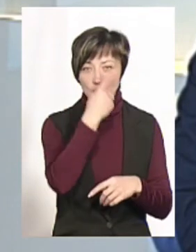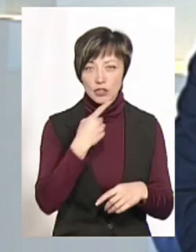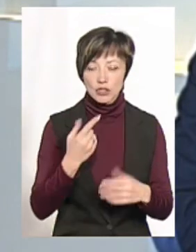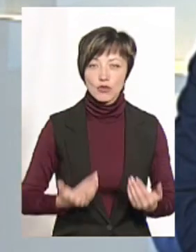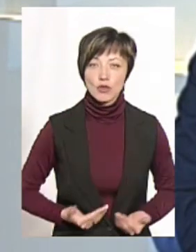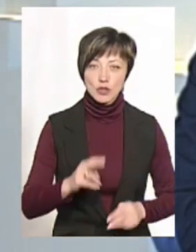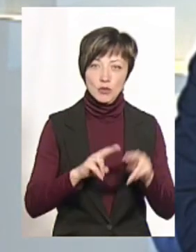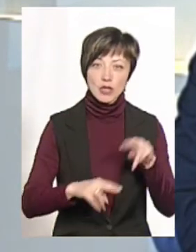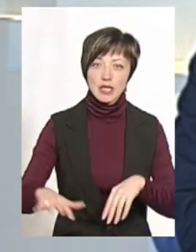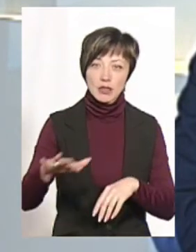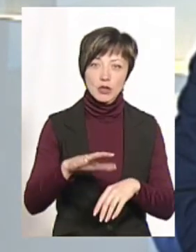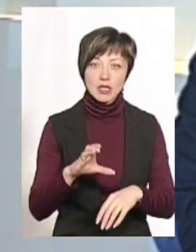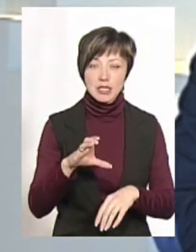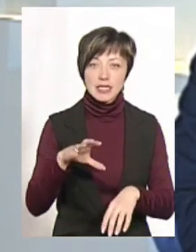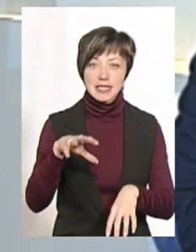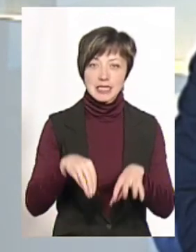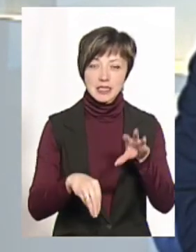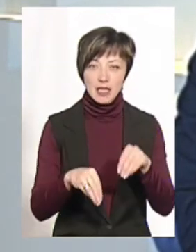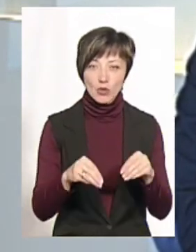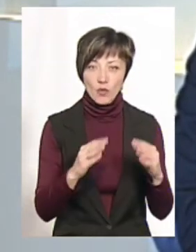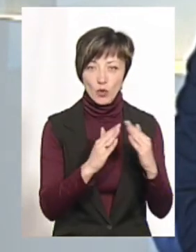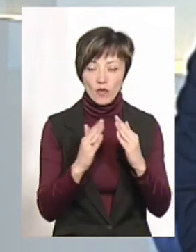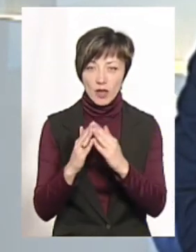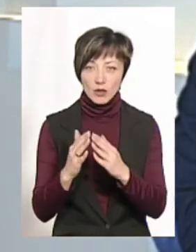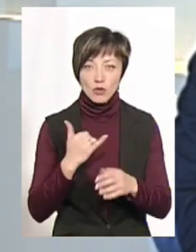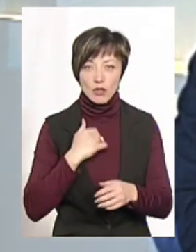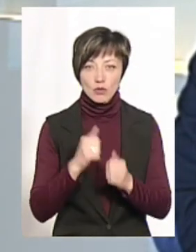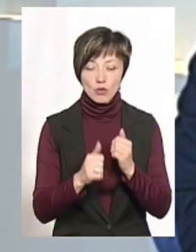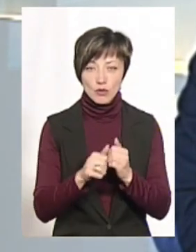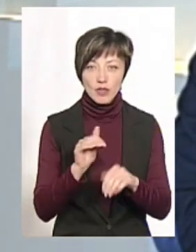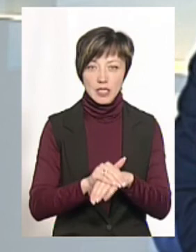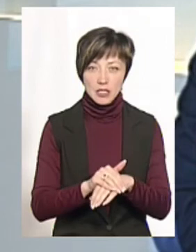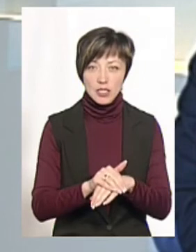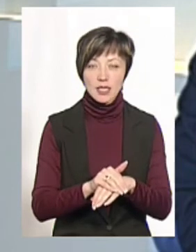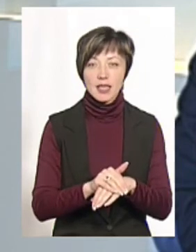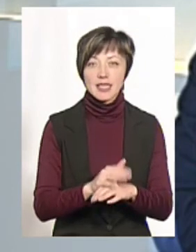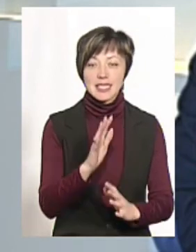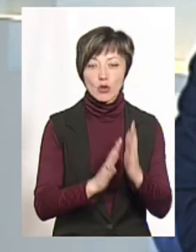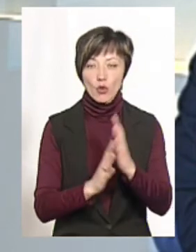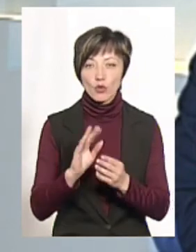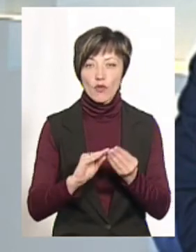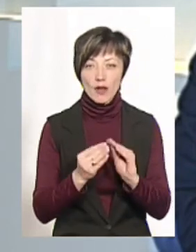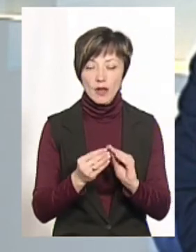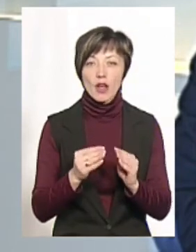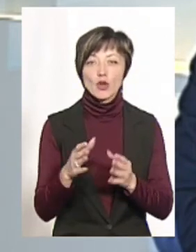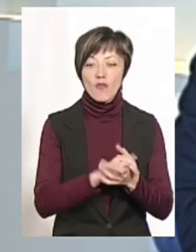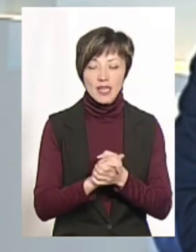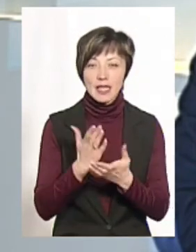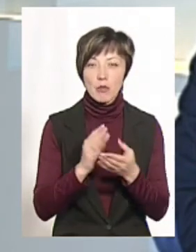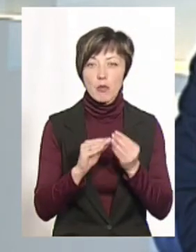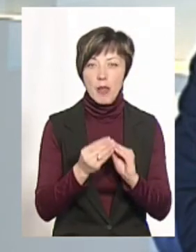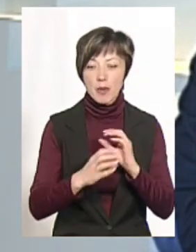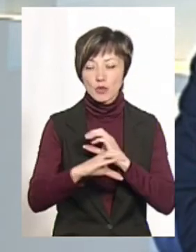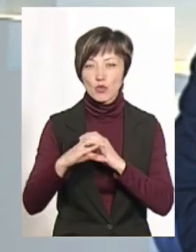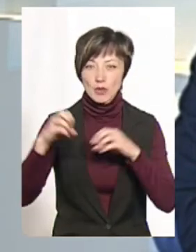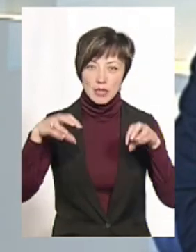житлової забудови, чи це територія садових товариств. У нас в кожному фактично садовому товаристві є проблематика з комунікаціями.